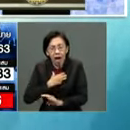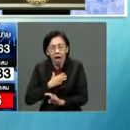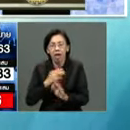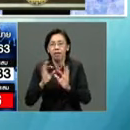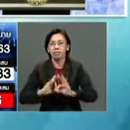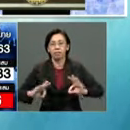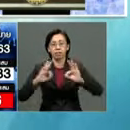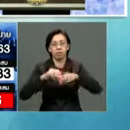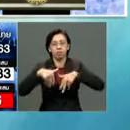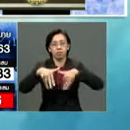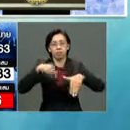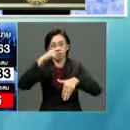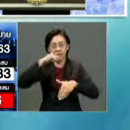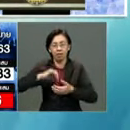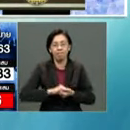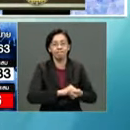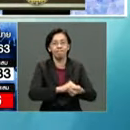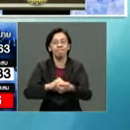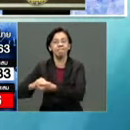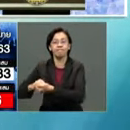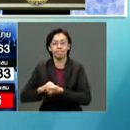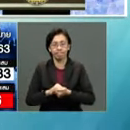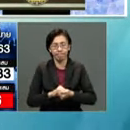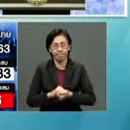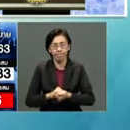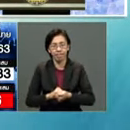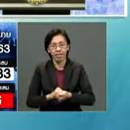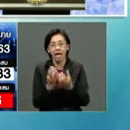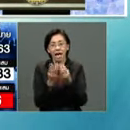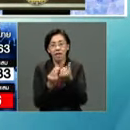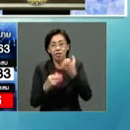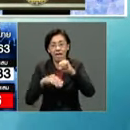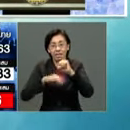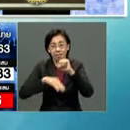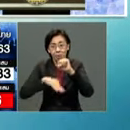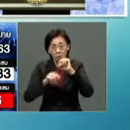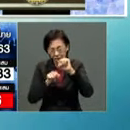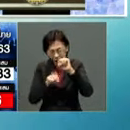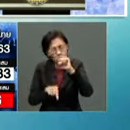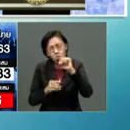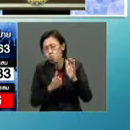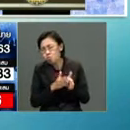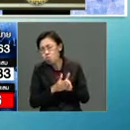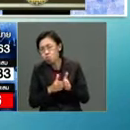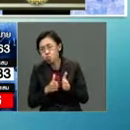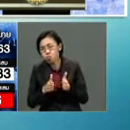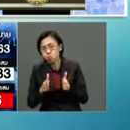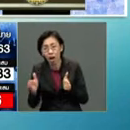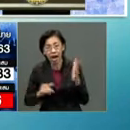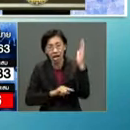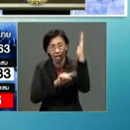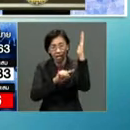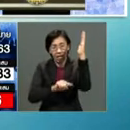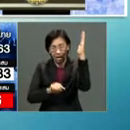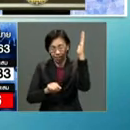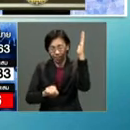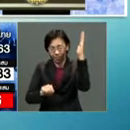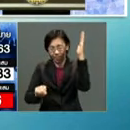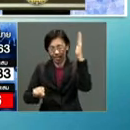ท่านขอให้ตัวเลขหลักเดียวนี้ไปนานๆและกราฟเส้นนี้แตะพื้นอย่างนี้ไปเ